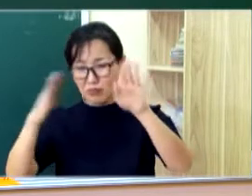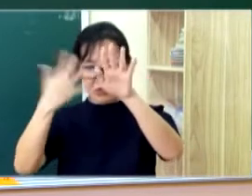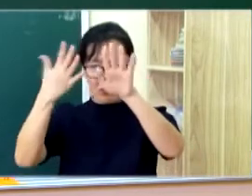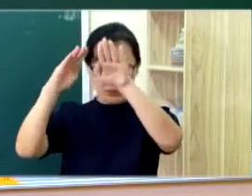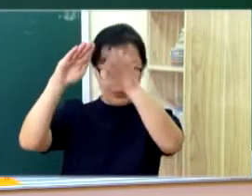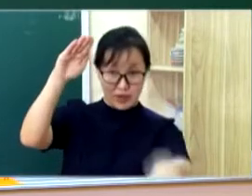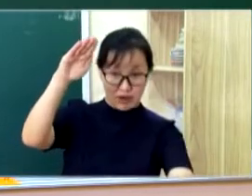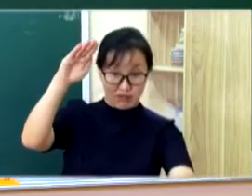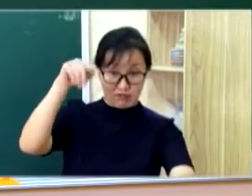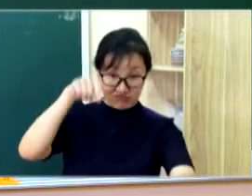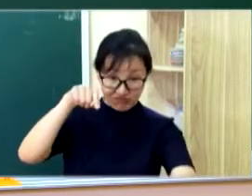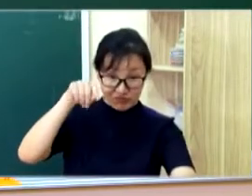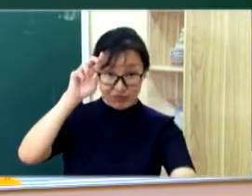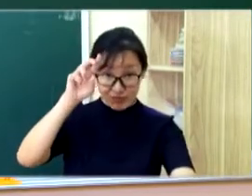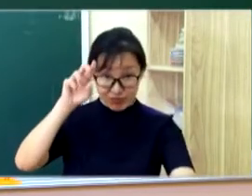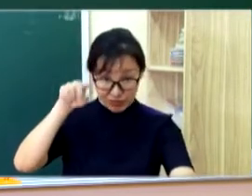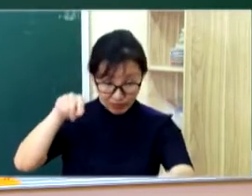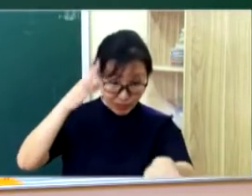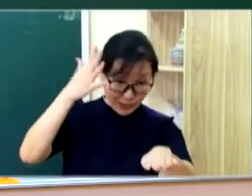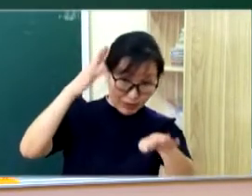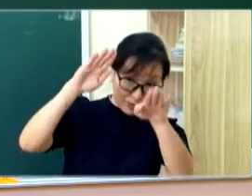1 бүхэл